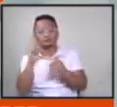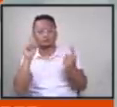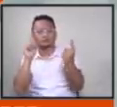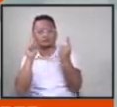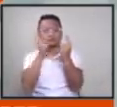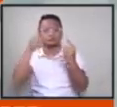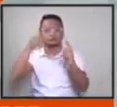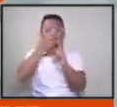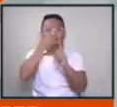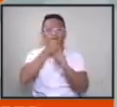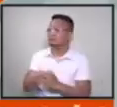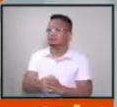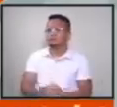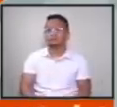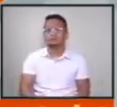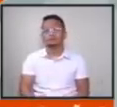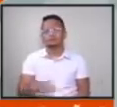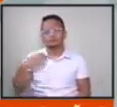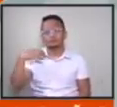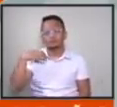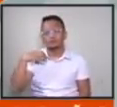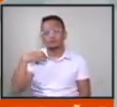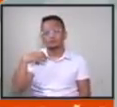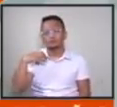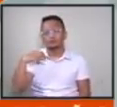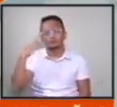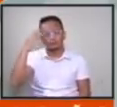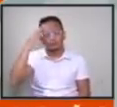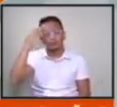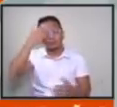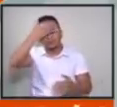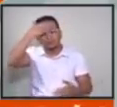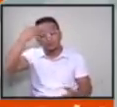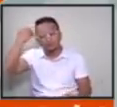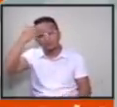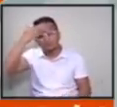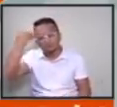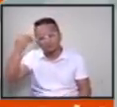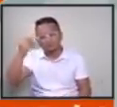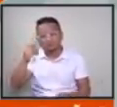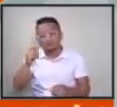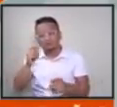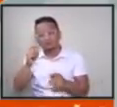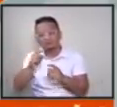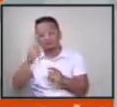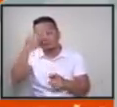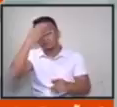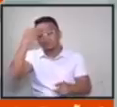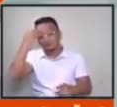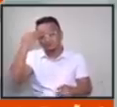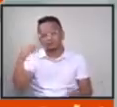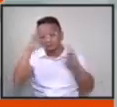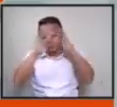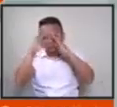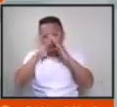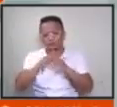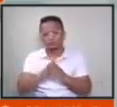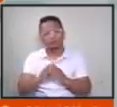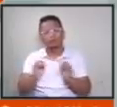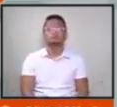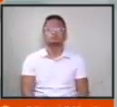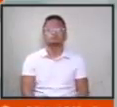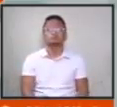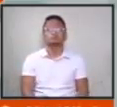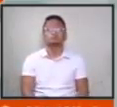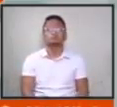kanila at sinaktan mo sila. Ay, hindi po, sir. Chairman, ikaw ba'y may amnesia, sir? O sinasadya mo lang na magka-amnesia dahil alam mong sasabit ka na rito? Wala po talaga,